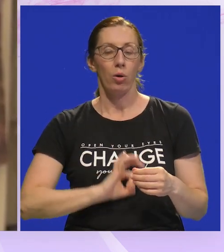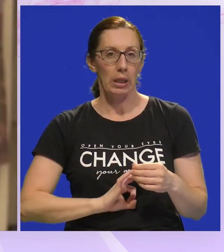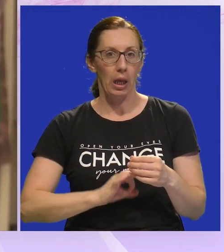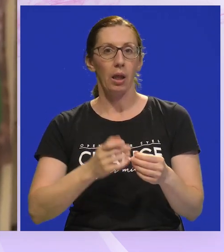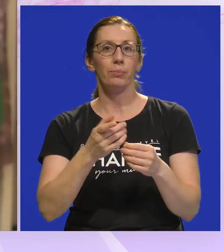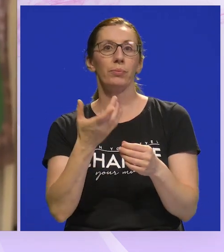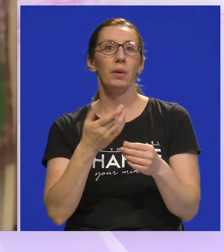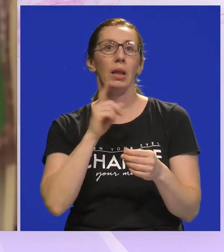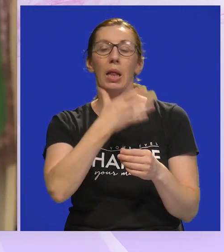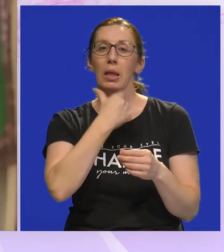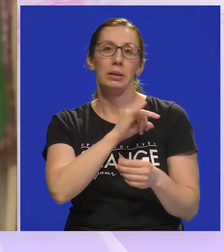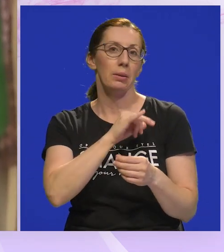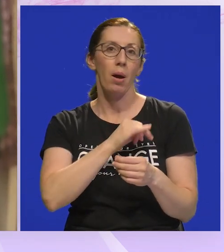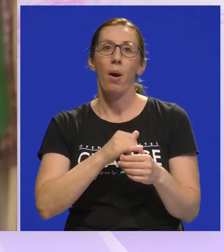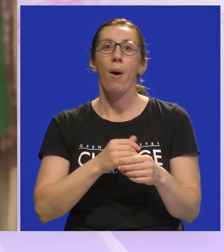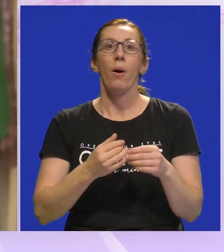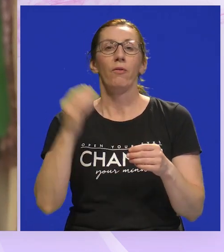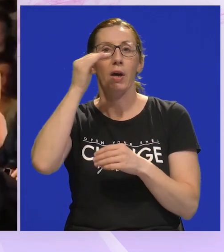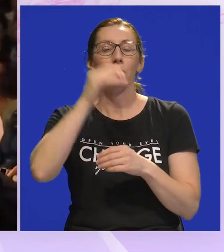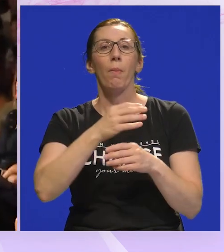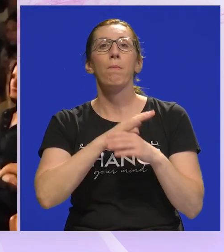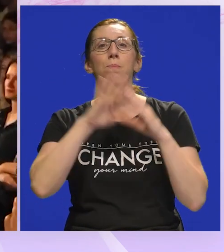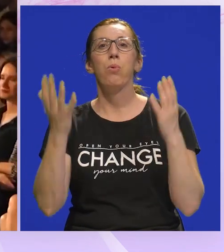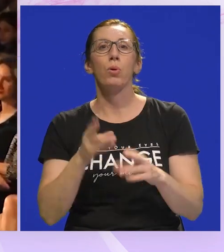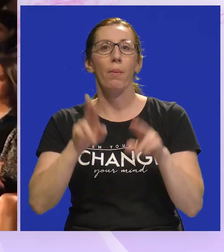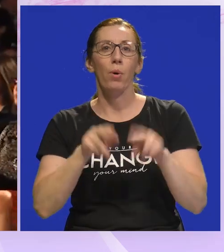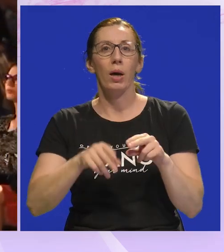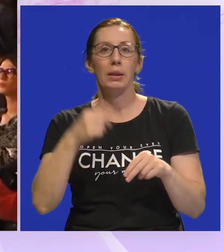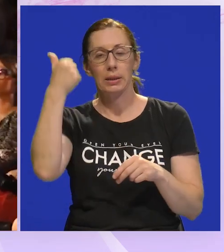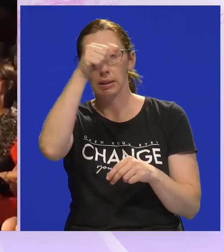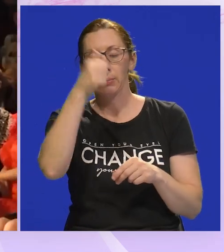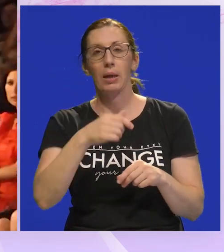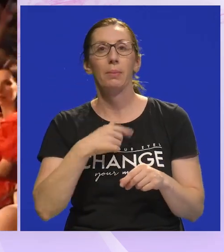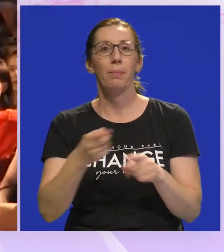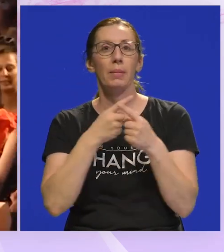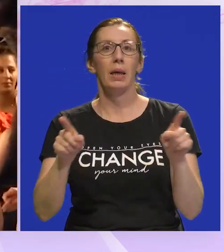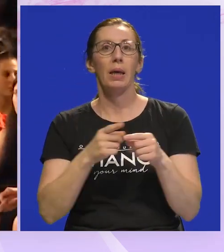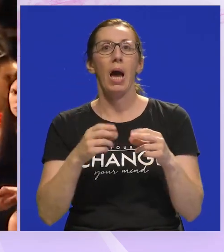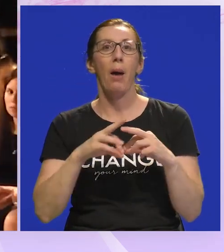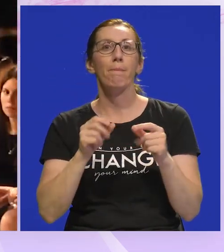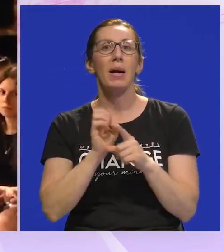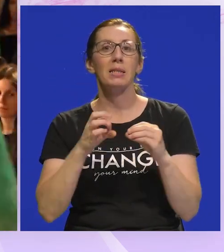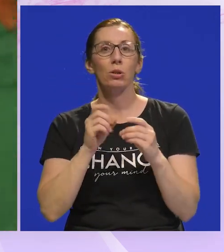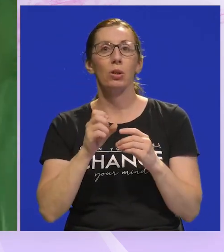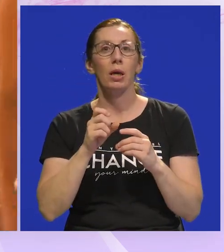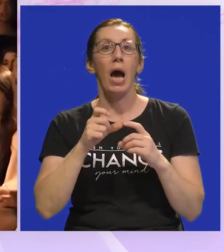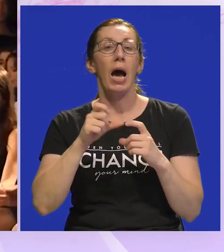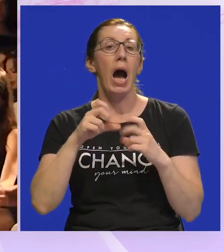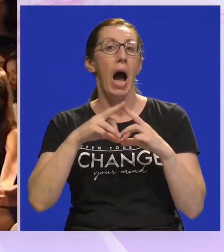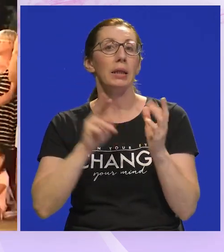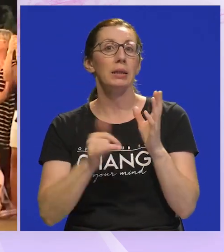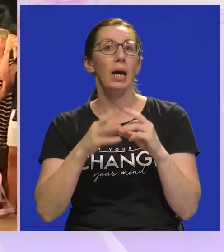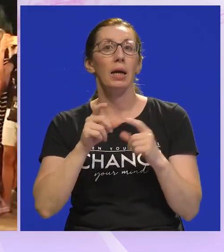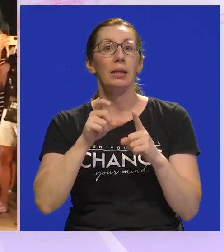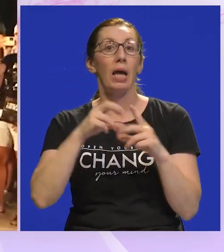onako jedna zanimljiva večer puna boja. Gosti će razveseliti poznato ime naše estrade i ambasador brenda Anje